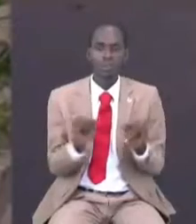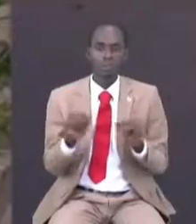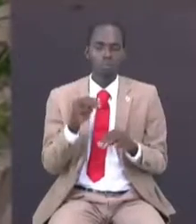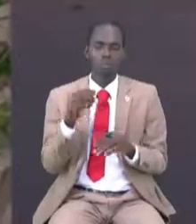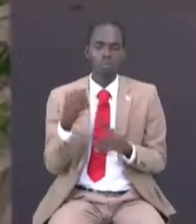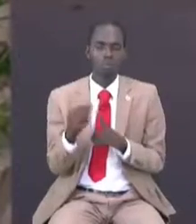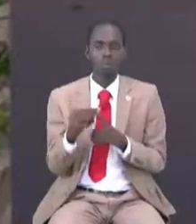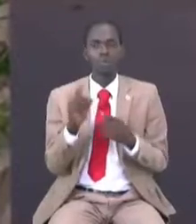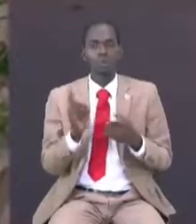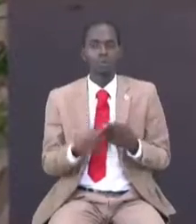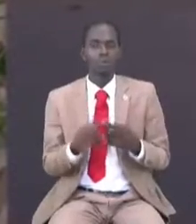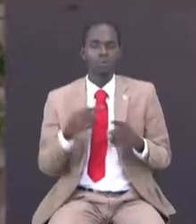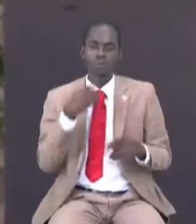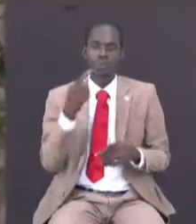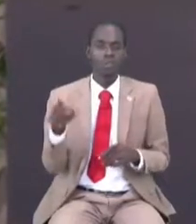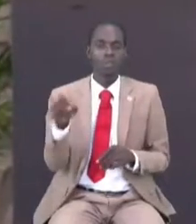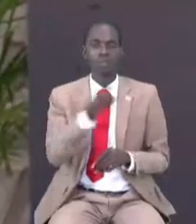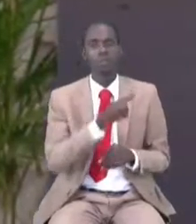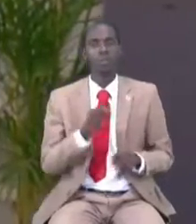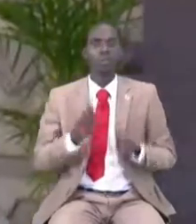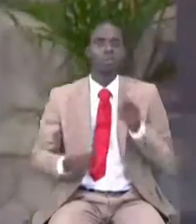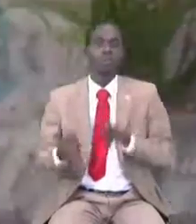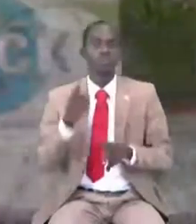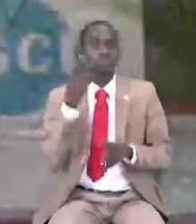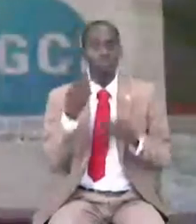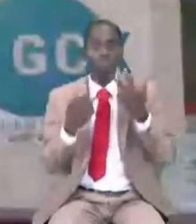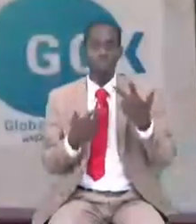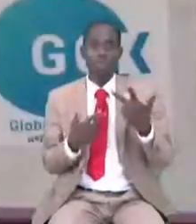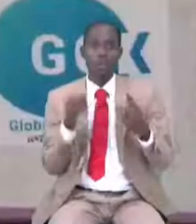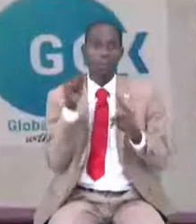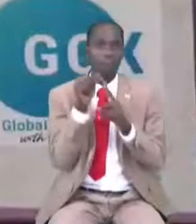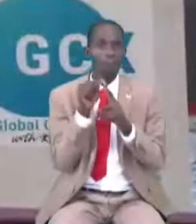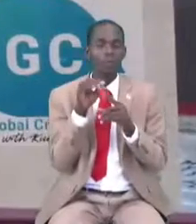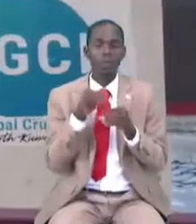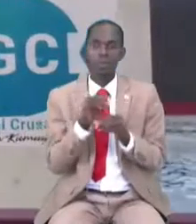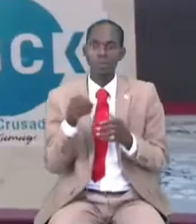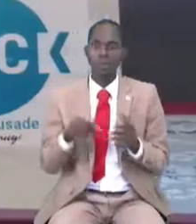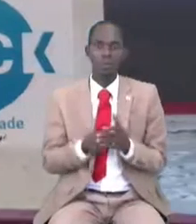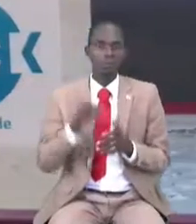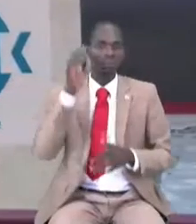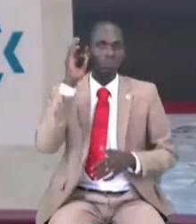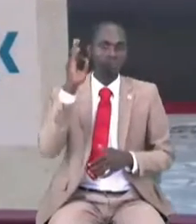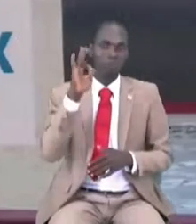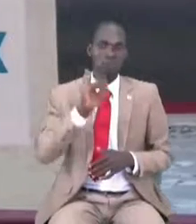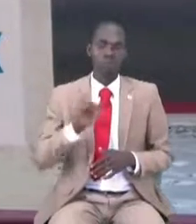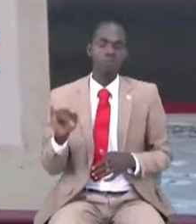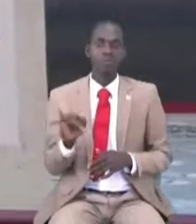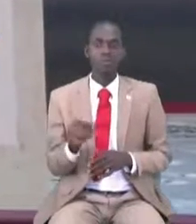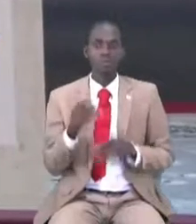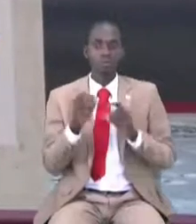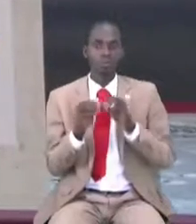cours du message. Premier point, la source de la miséricorde pour le salut des pécheurs.